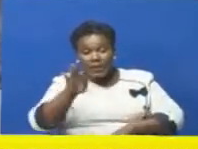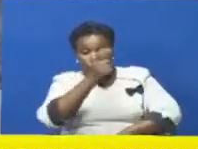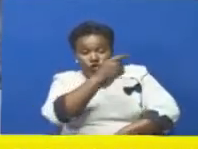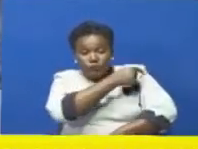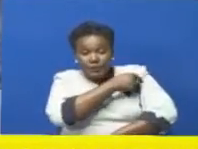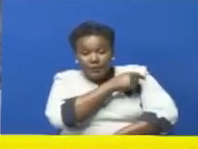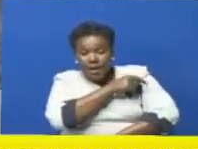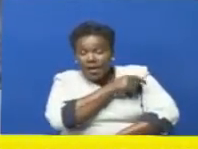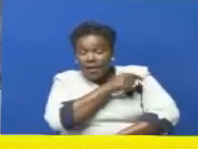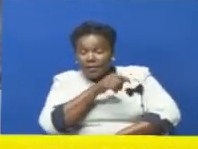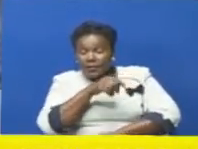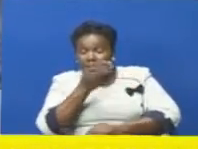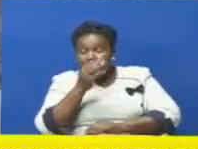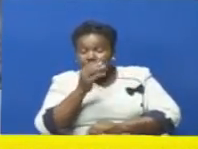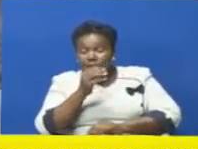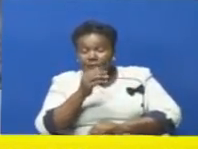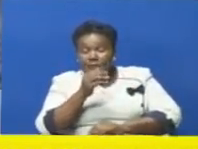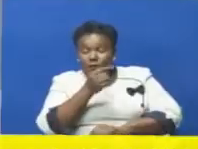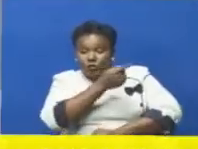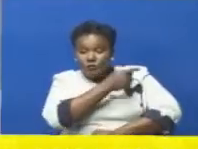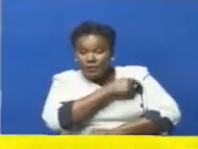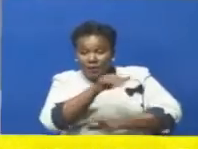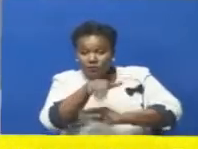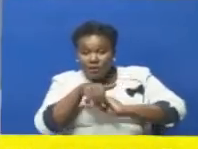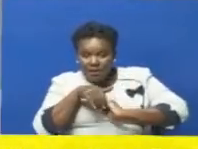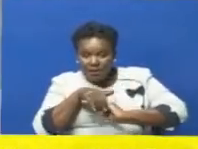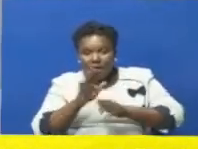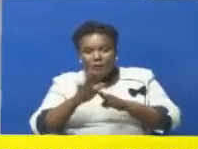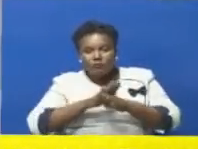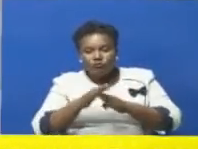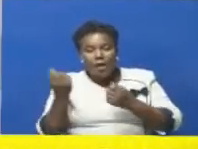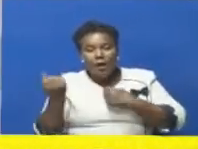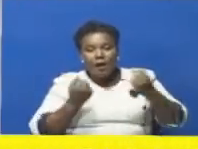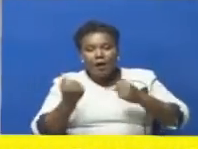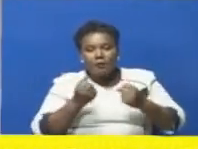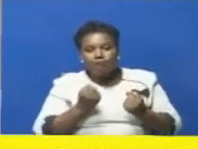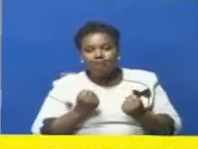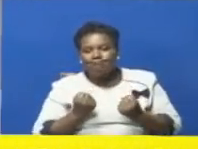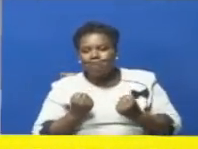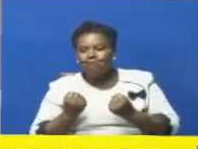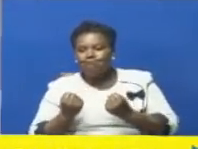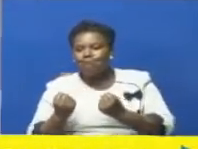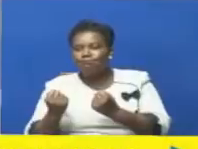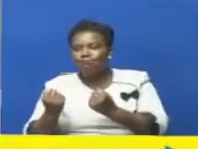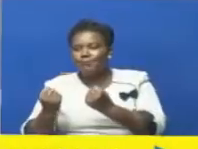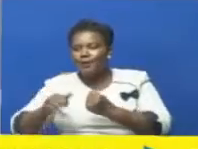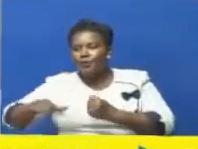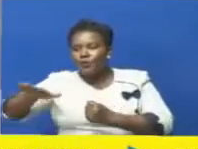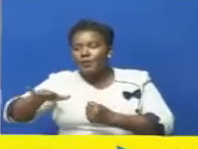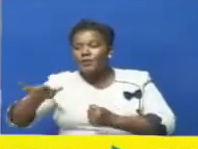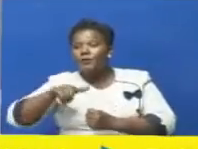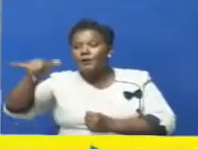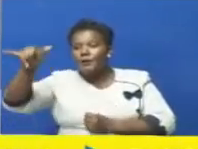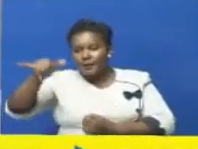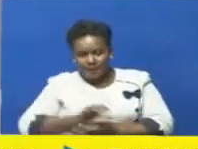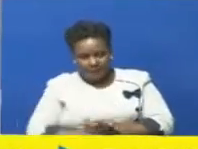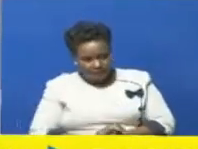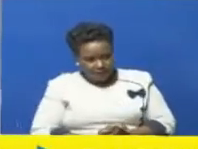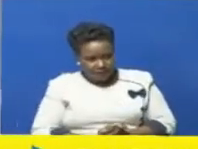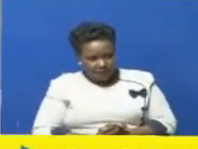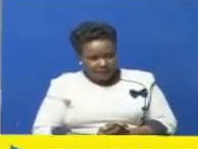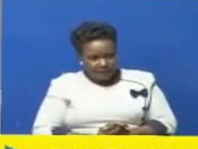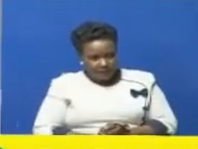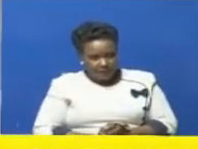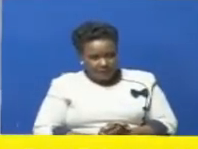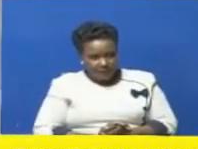Na hakurudi akiwa hai, alifariki, kwa hiyo hakuipanda tena. Lakini vile vile gari hii inakuja kurudishwa serikalini. Baada ya kifo chake Mama